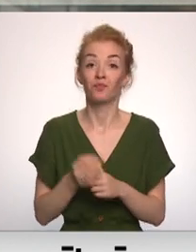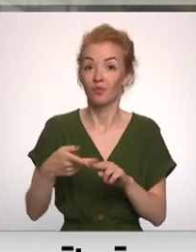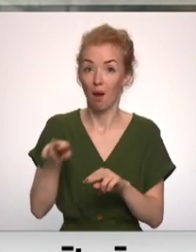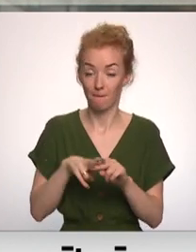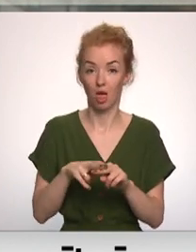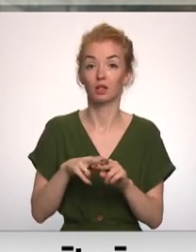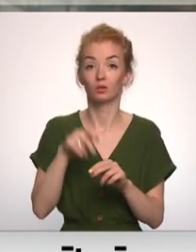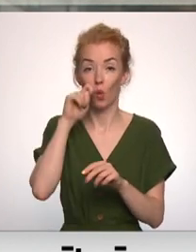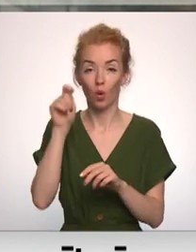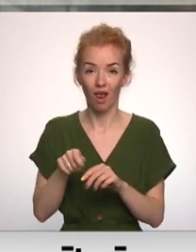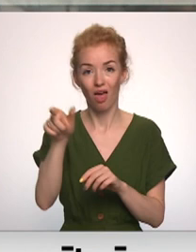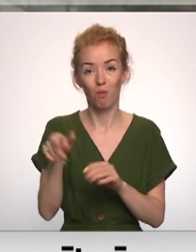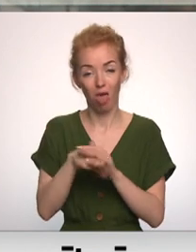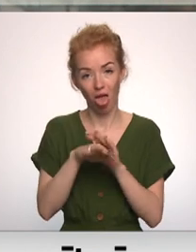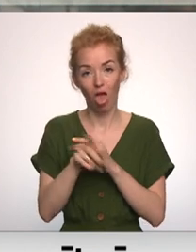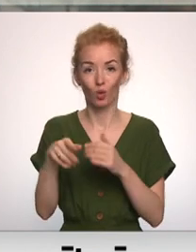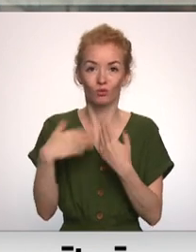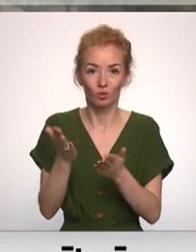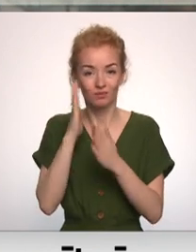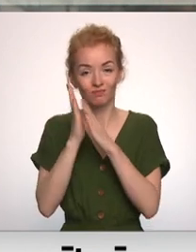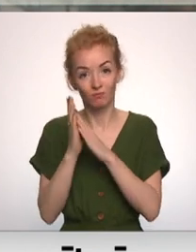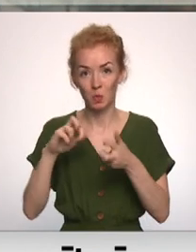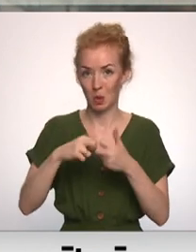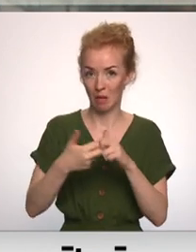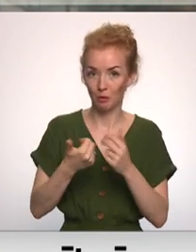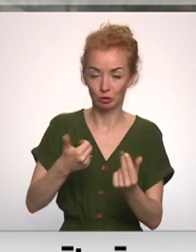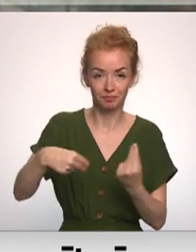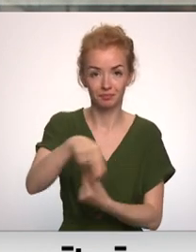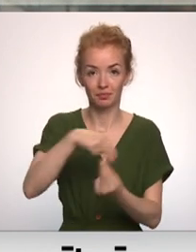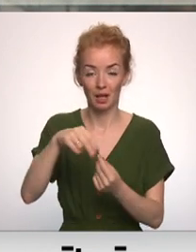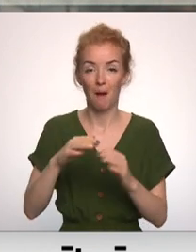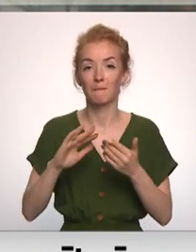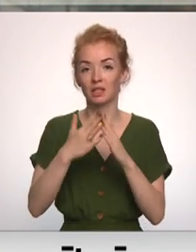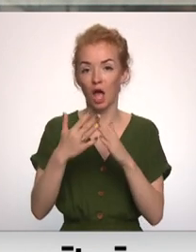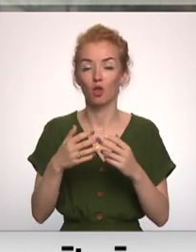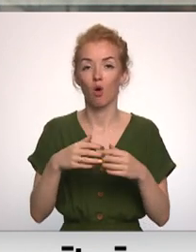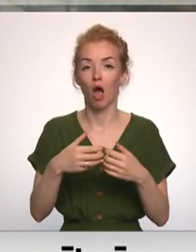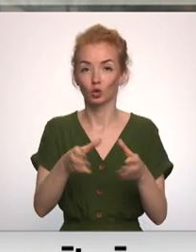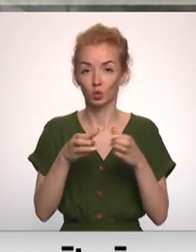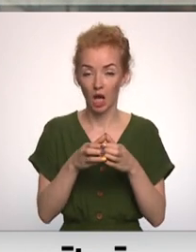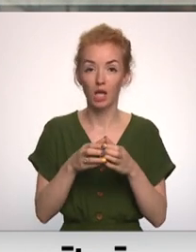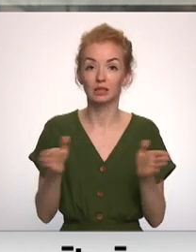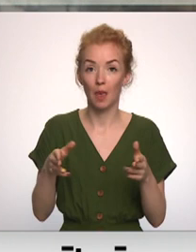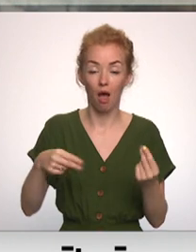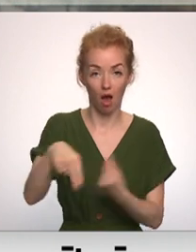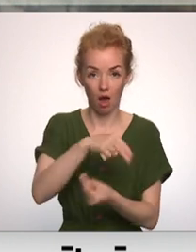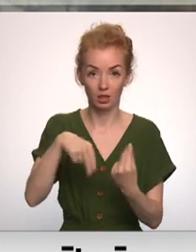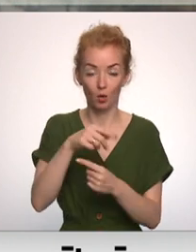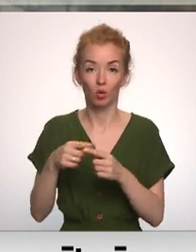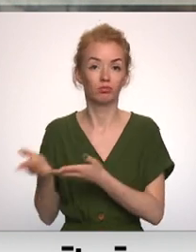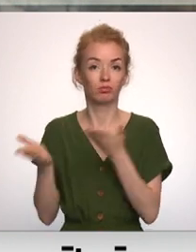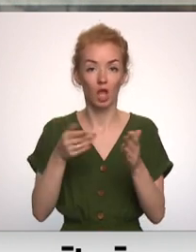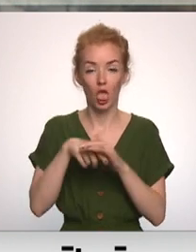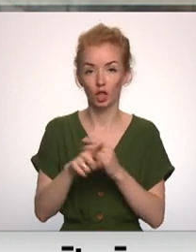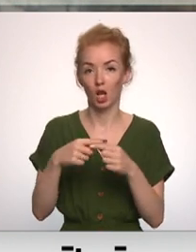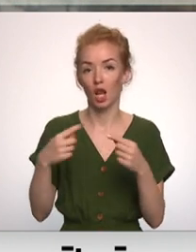Tāpēc ar ukraiņu izmitināšanu saistītās problēmas šodien pārrunātas Latvijas Lielo pilsētu asociācijas sanāksmē, uz kuru tika aicināts arī iekšlietu